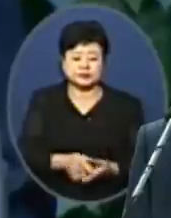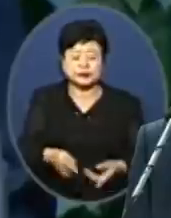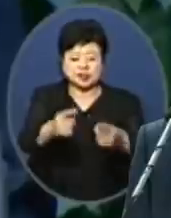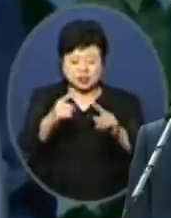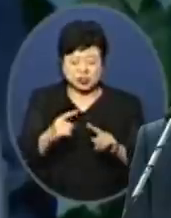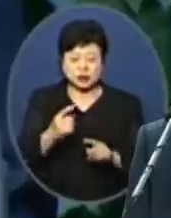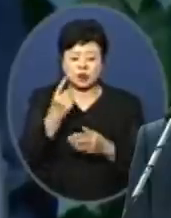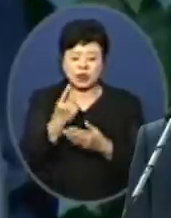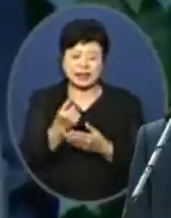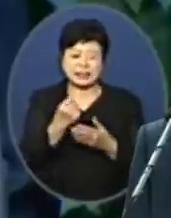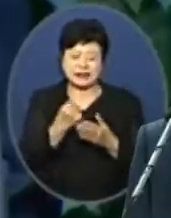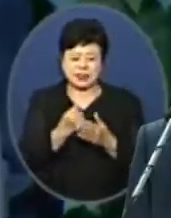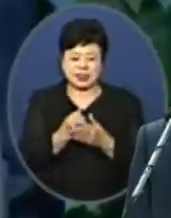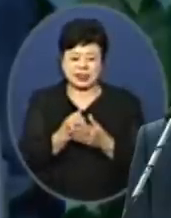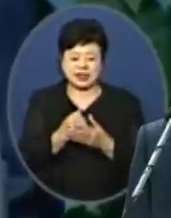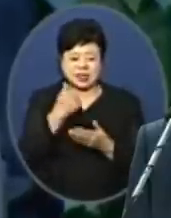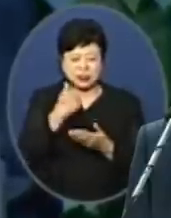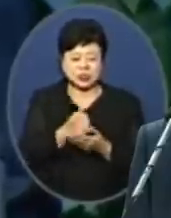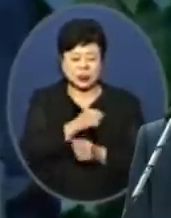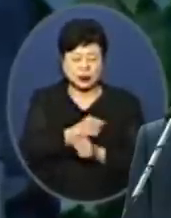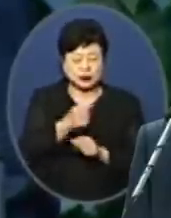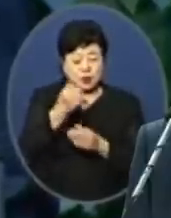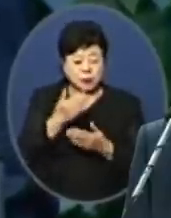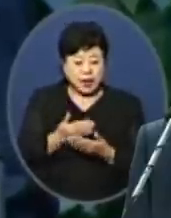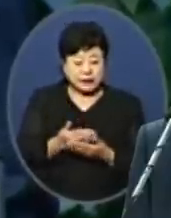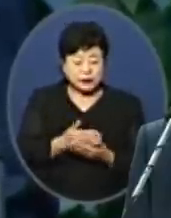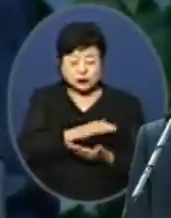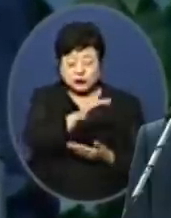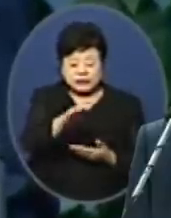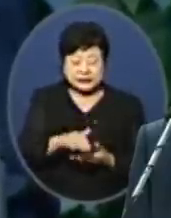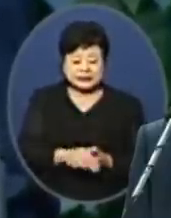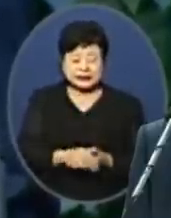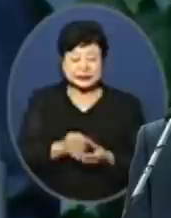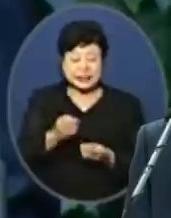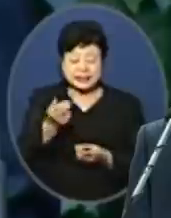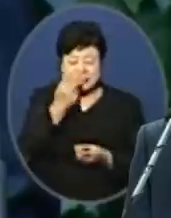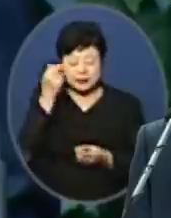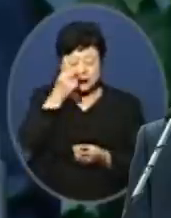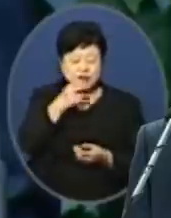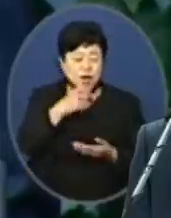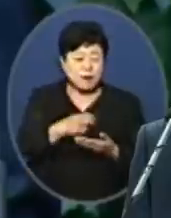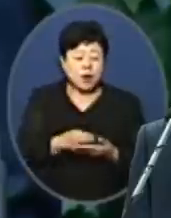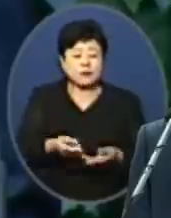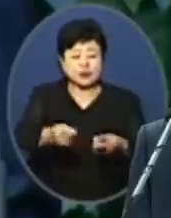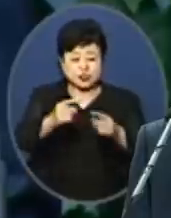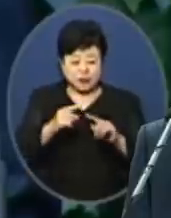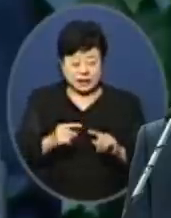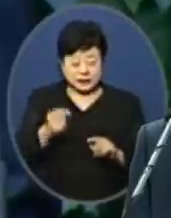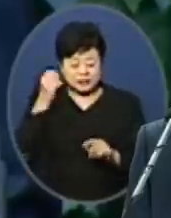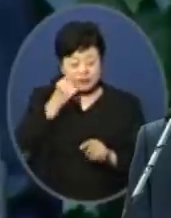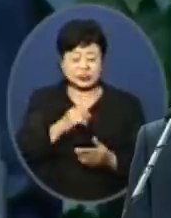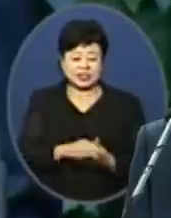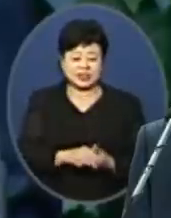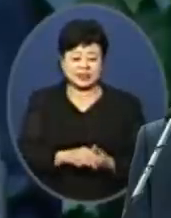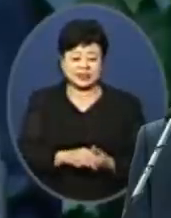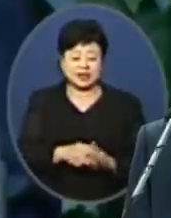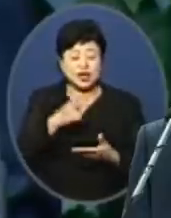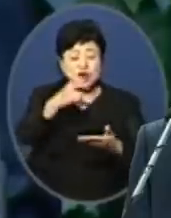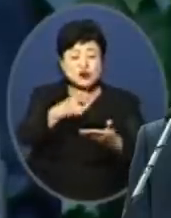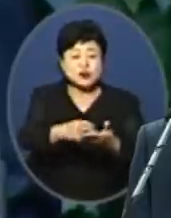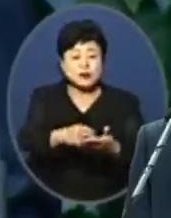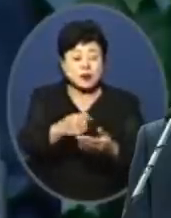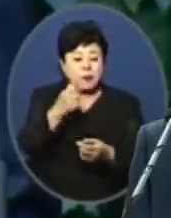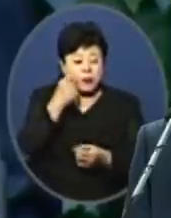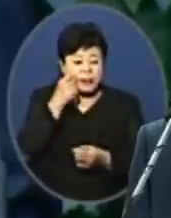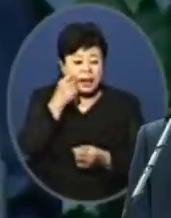들어왔었습니다. 죄를 용서받은 우리들에게 생명의 성령의 법이 들어와서 성령이 율법이